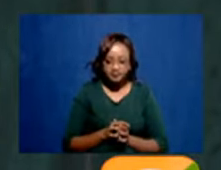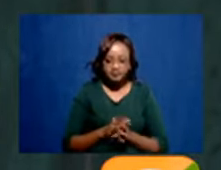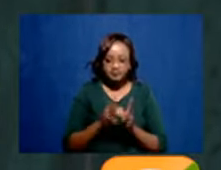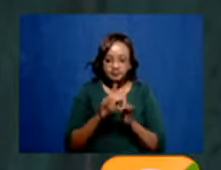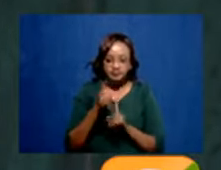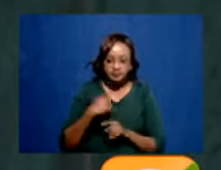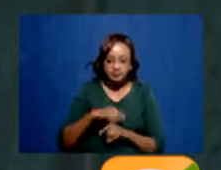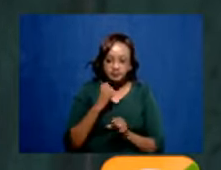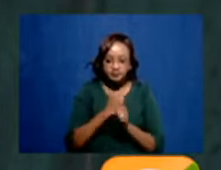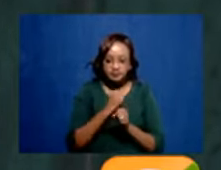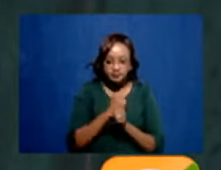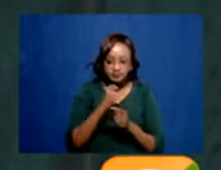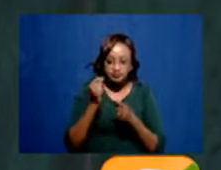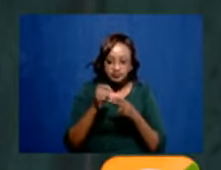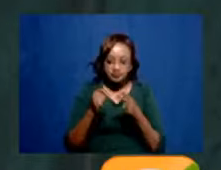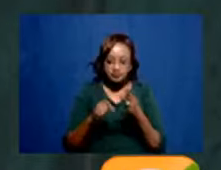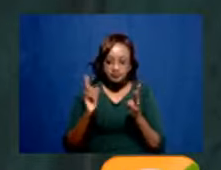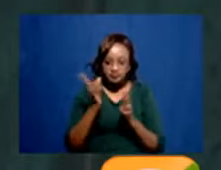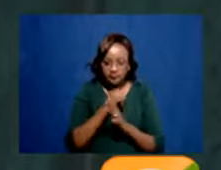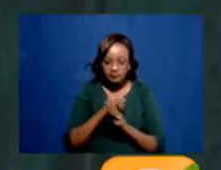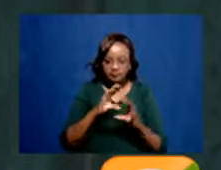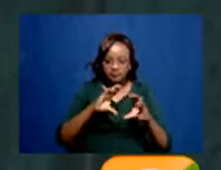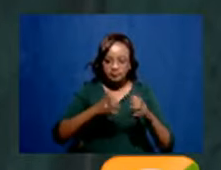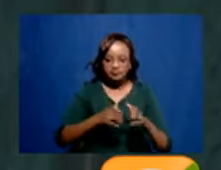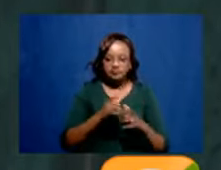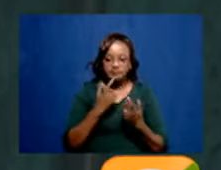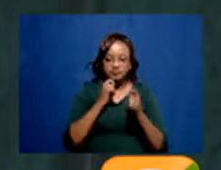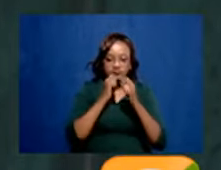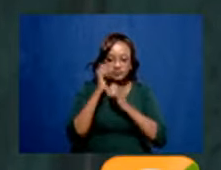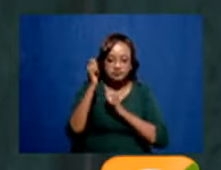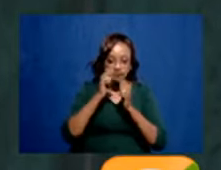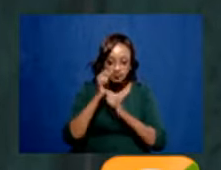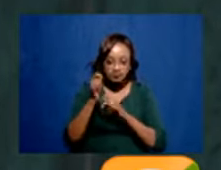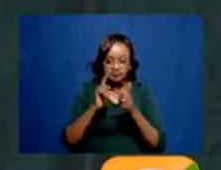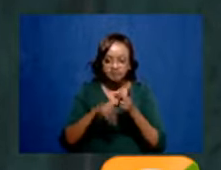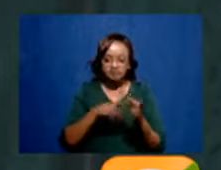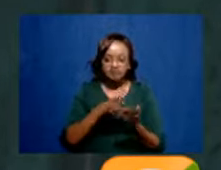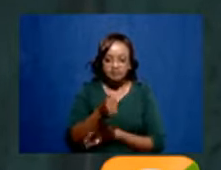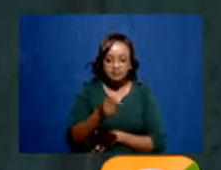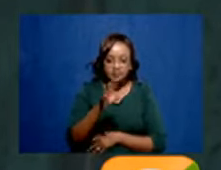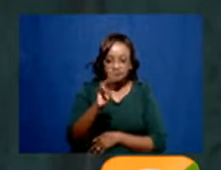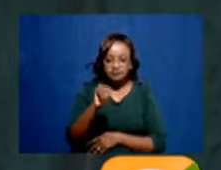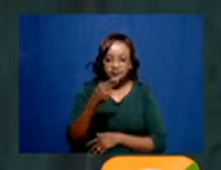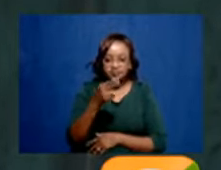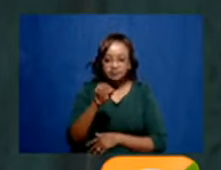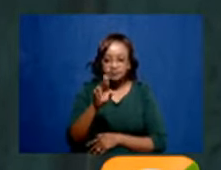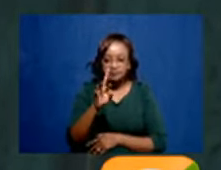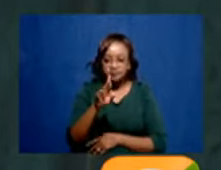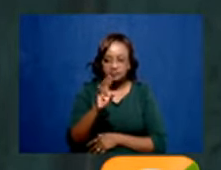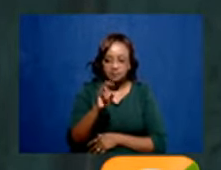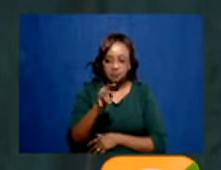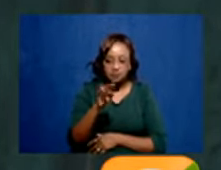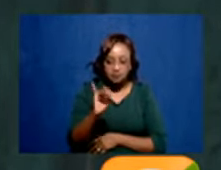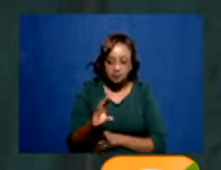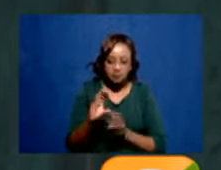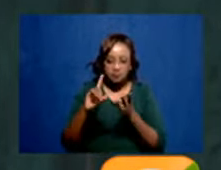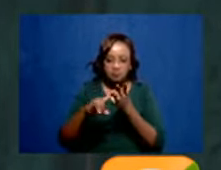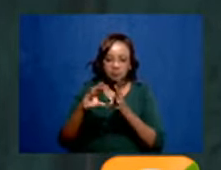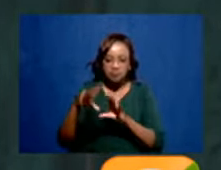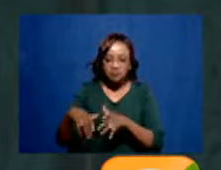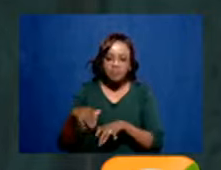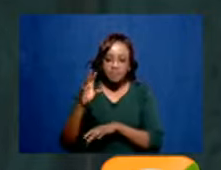Tumefanya hivyo kwa kampuni ya miwani, tumefanya hivyo kwa kampuni ya Muhoroni, tumefanya hivyo kwa kampuni